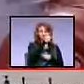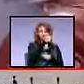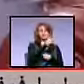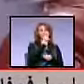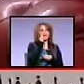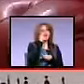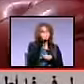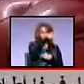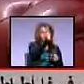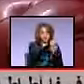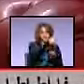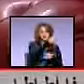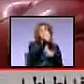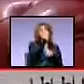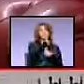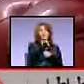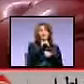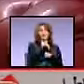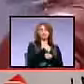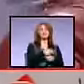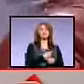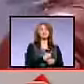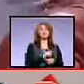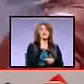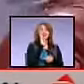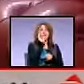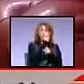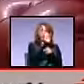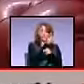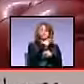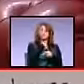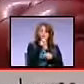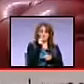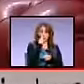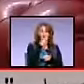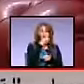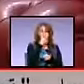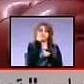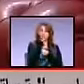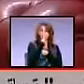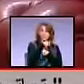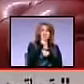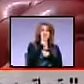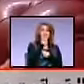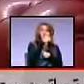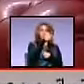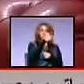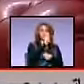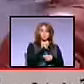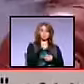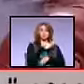الحقيقة، هو جديد بس شوية كده. درس لك انت كمان؟ صح، درس لي انا كمان. ده كنت بتعمل ايه في المحاضرة بتاعته؟ لا دي اقدم